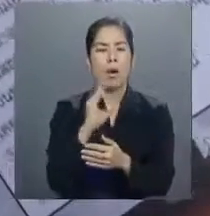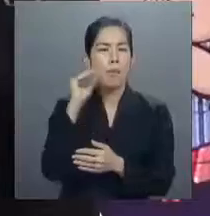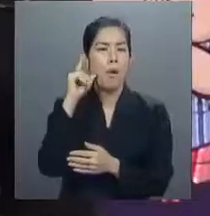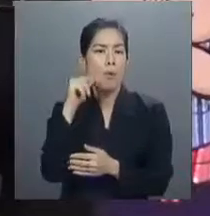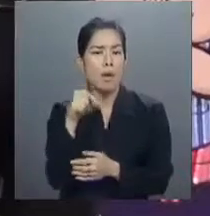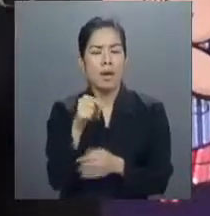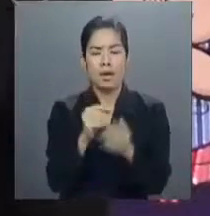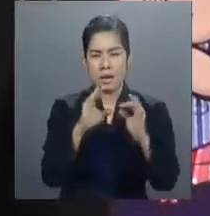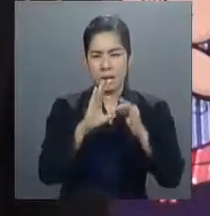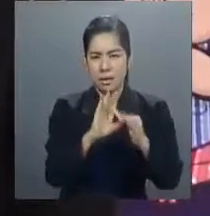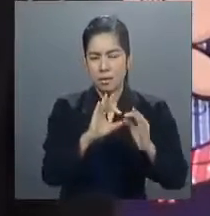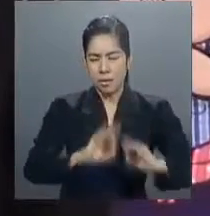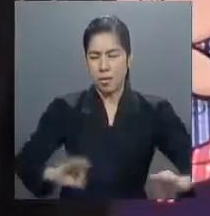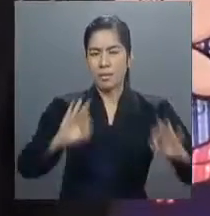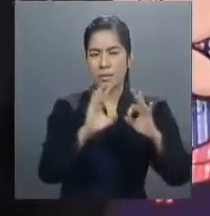ออกเสียงประชามติ